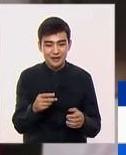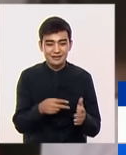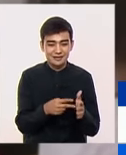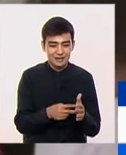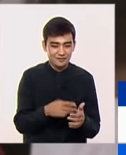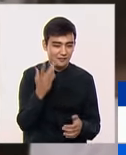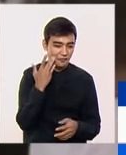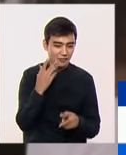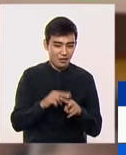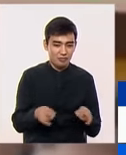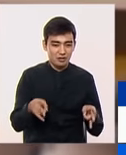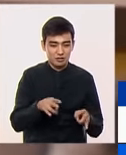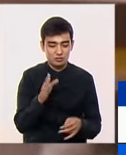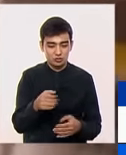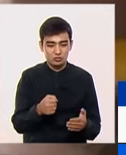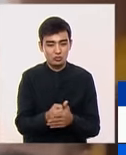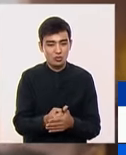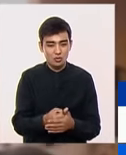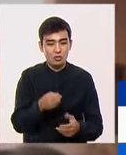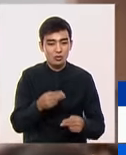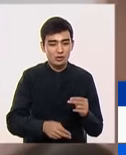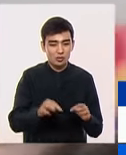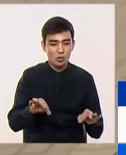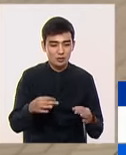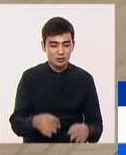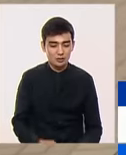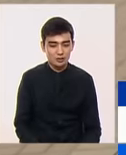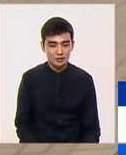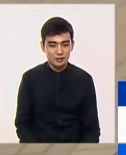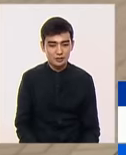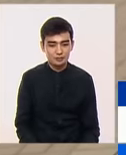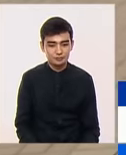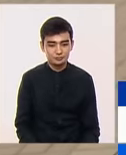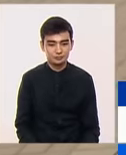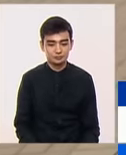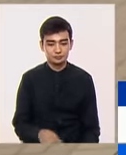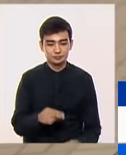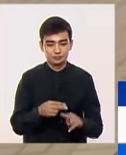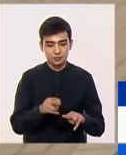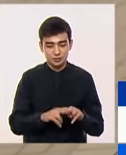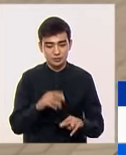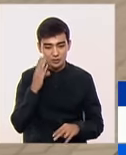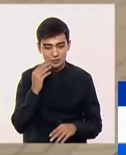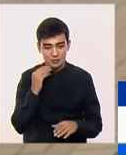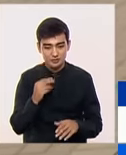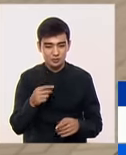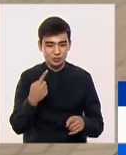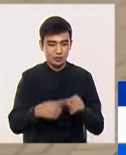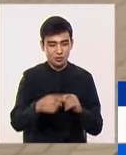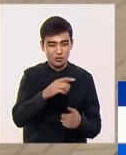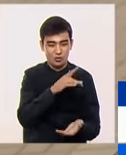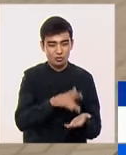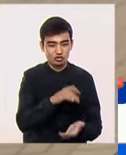прежнем уровне как минимум до конца осени совсем терзал марк росман в алматы по сравнению с другими